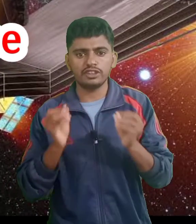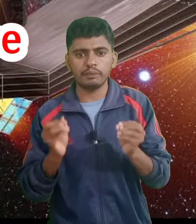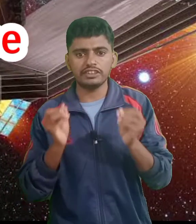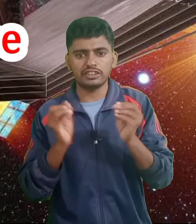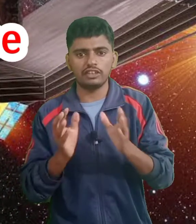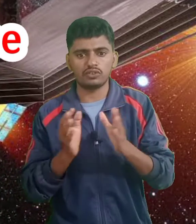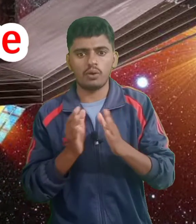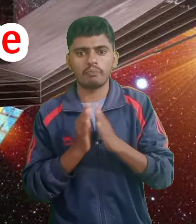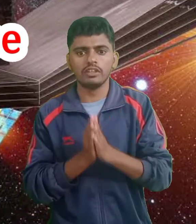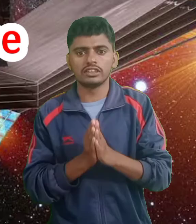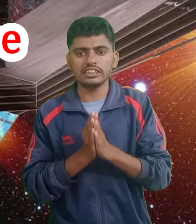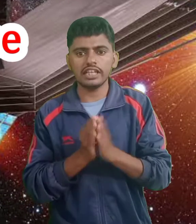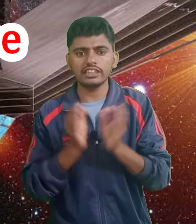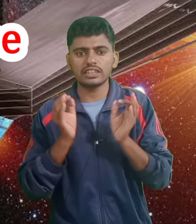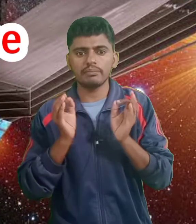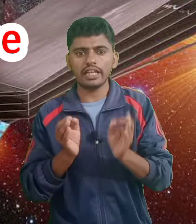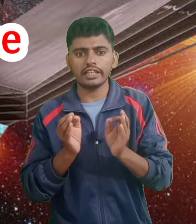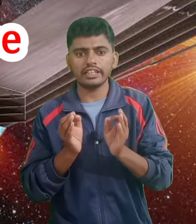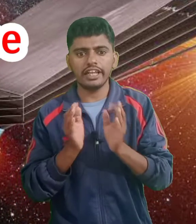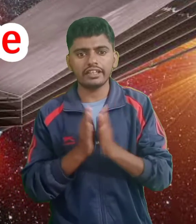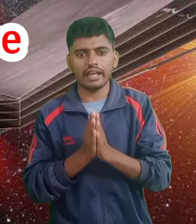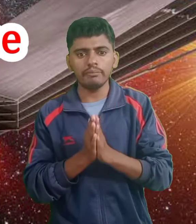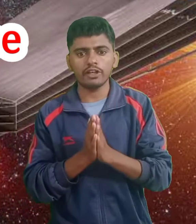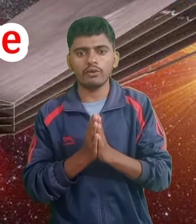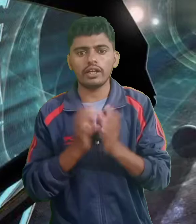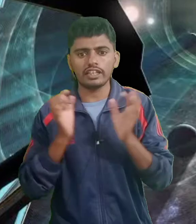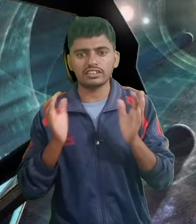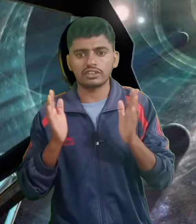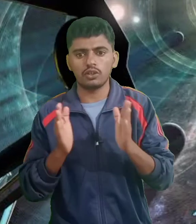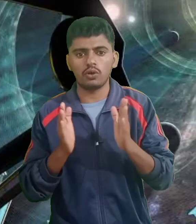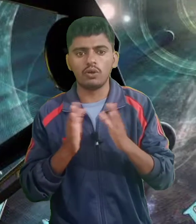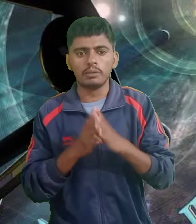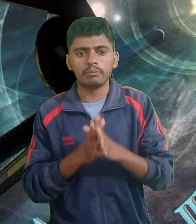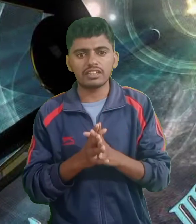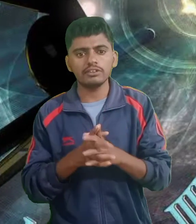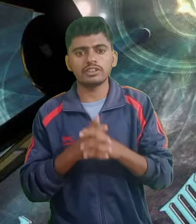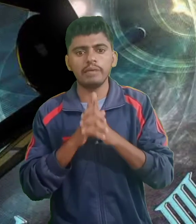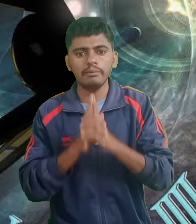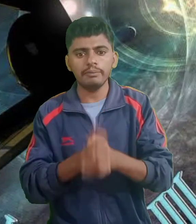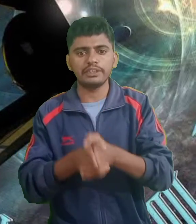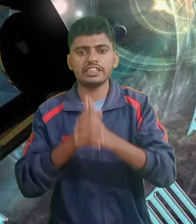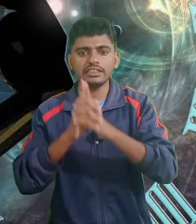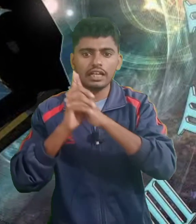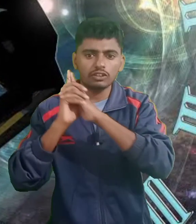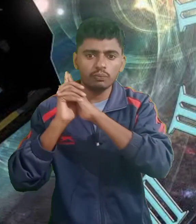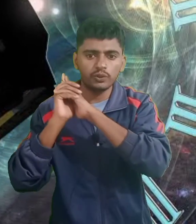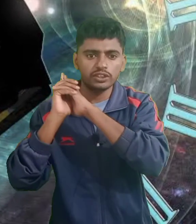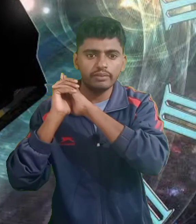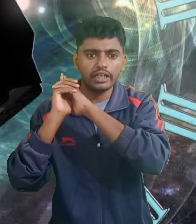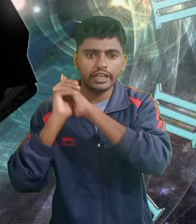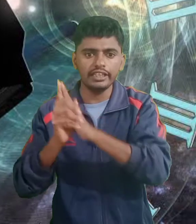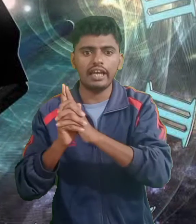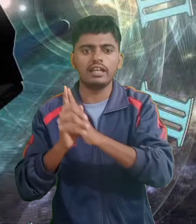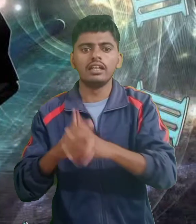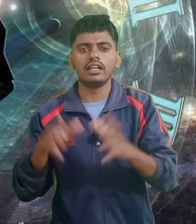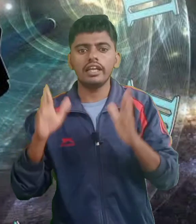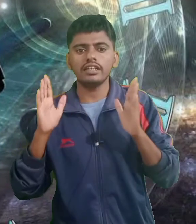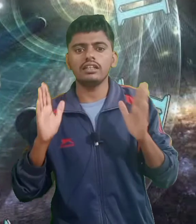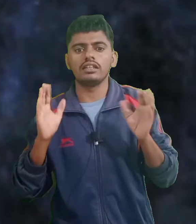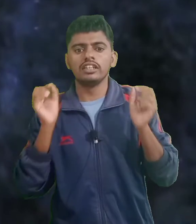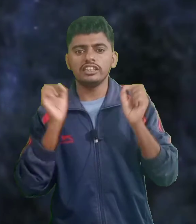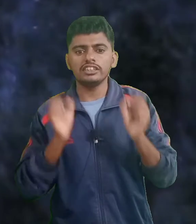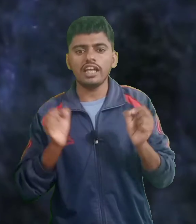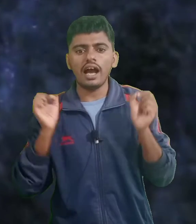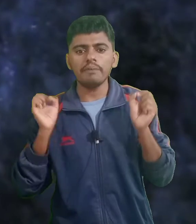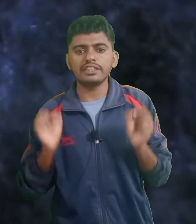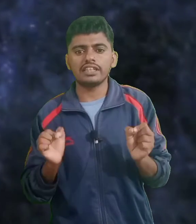जेम्स वेब स्पेस टेलीस्कोप, जिसका इस्तेमाल करके एक टाइम ट्रेवल कर सकते हो। मतलब समय में पीछे जाना तो पॉसिबल नहीं है,